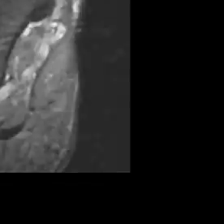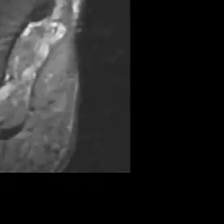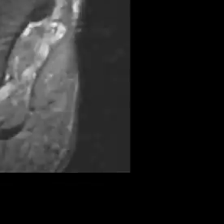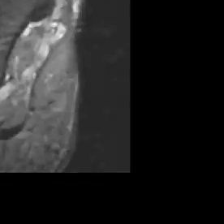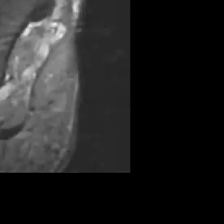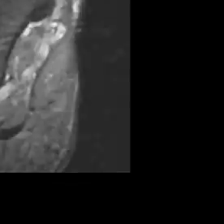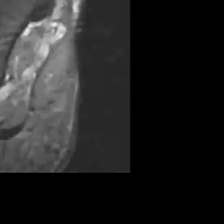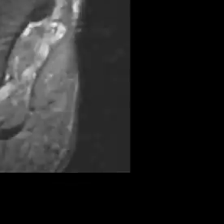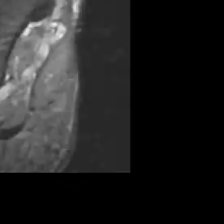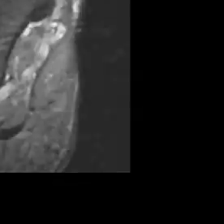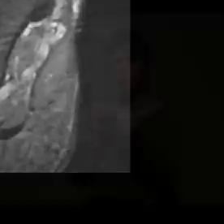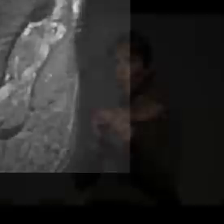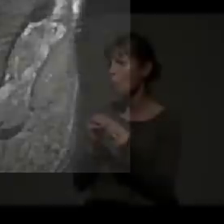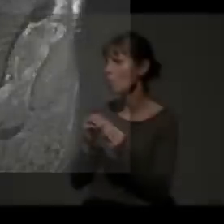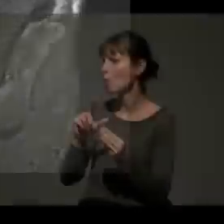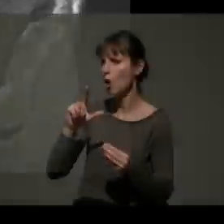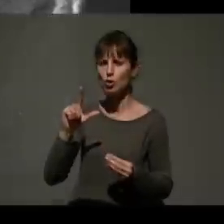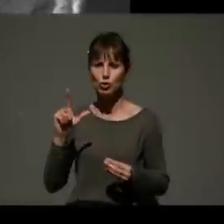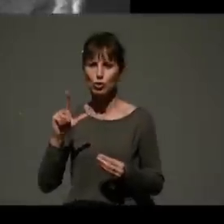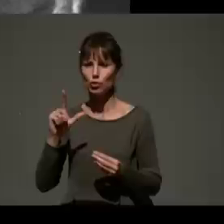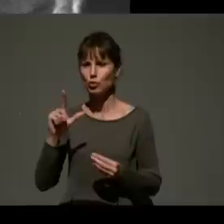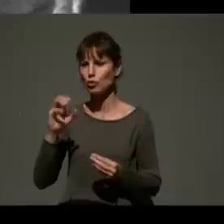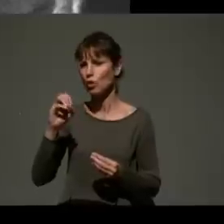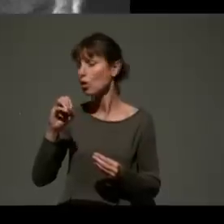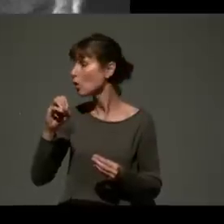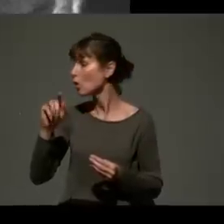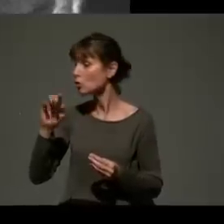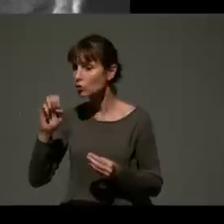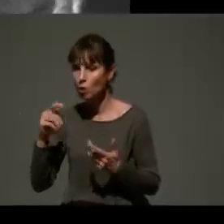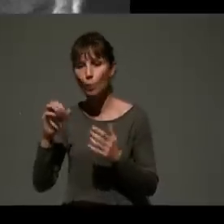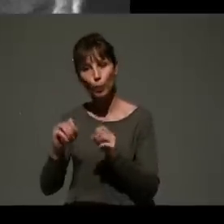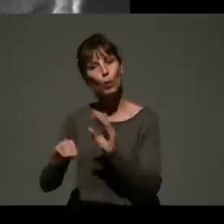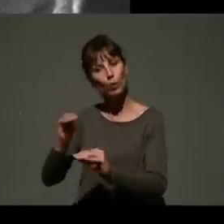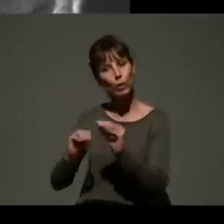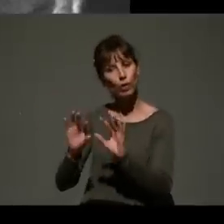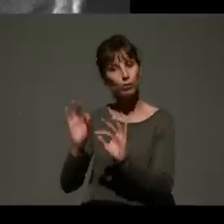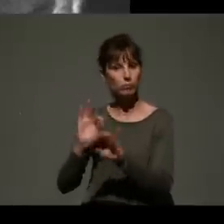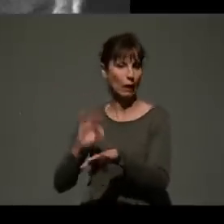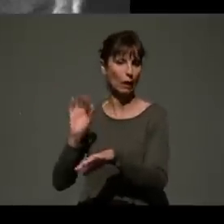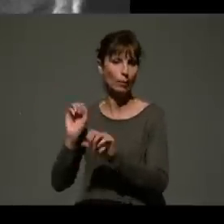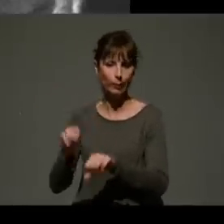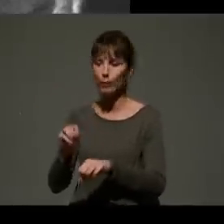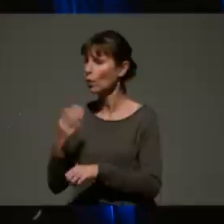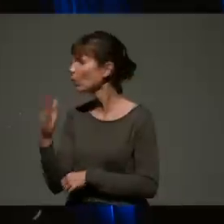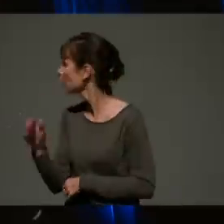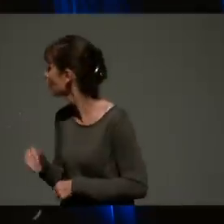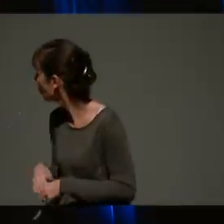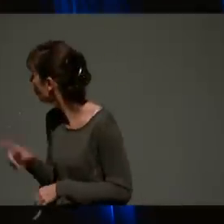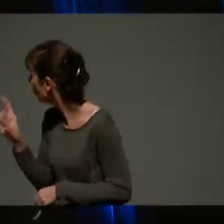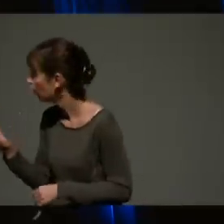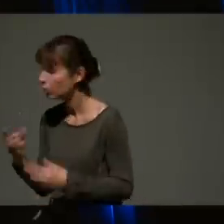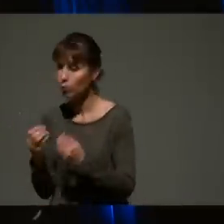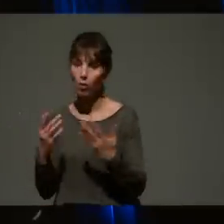les syndromes de Loge, avec, vous voyez, quelquefois des petites hernies, qu'on sait explorer, qu'on sait traiter. Et puis, ce qui est la plaie de beaucoup